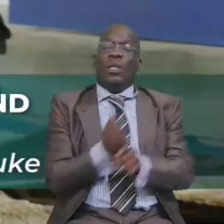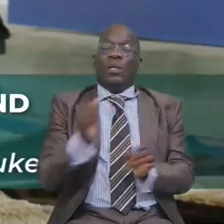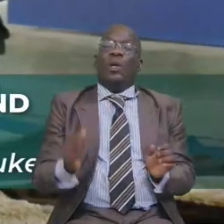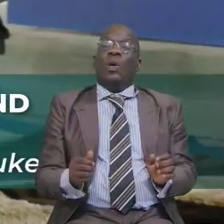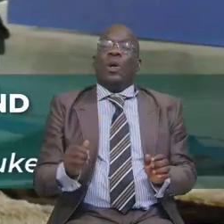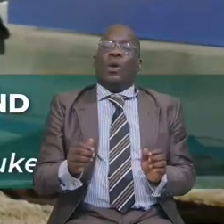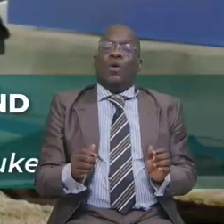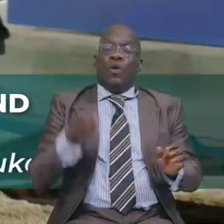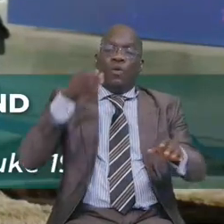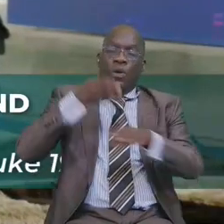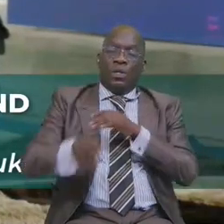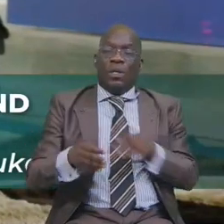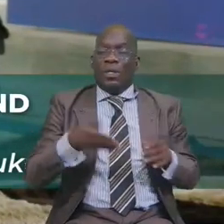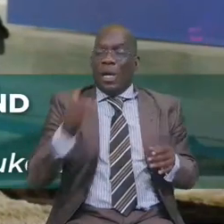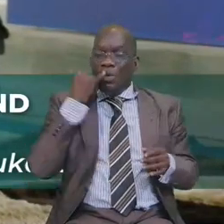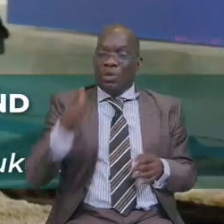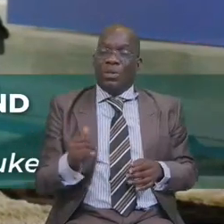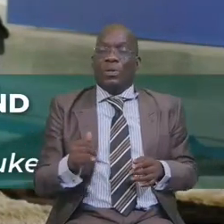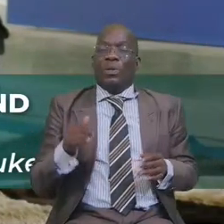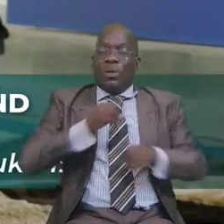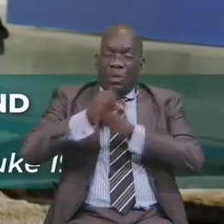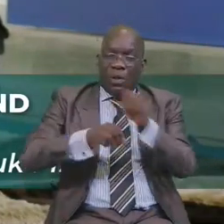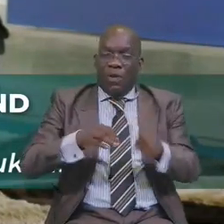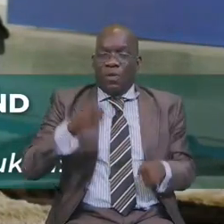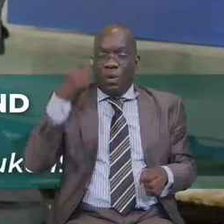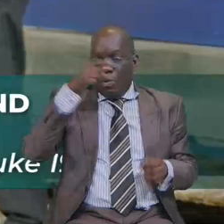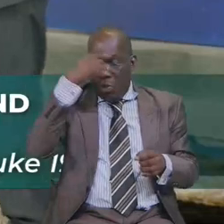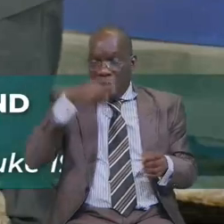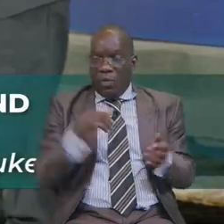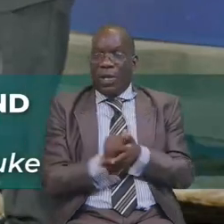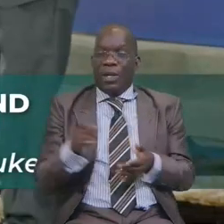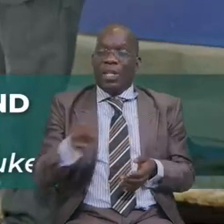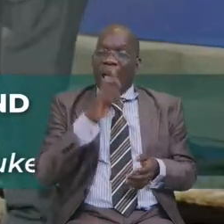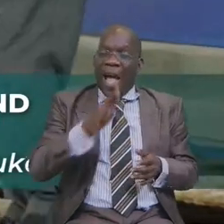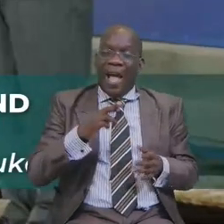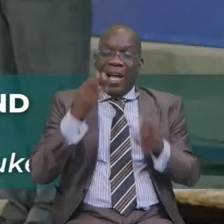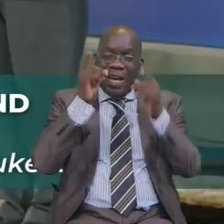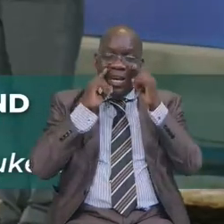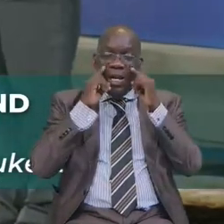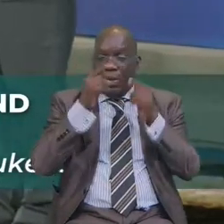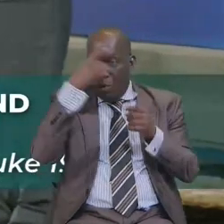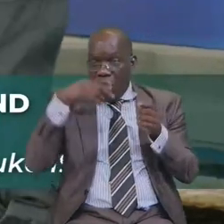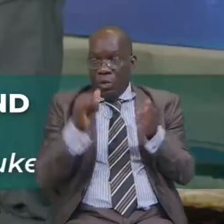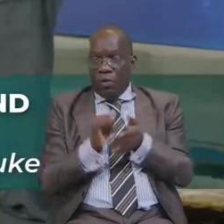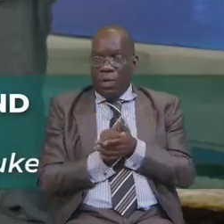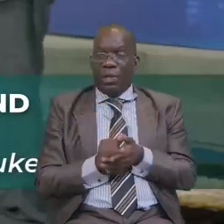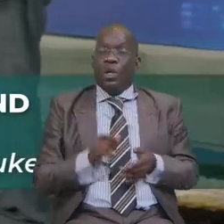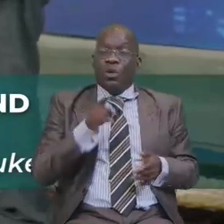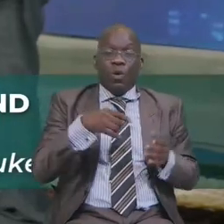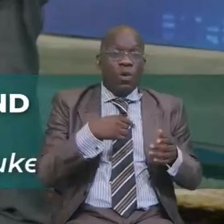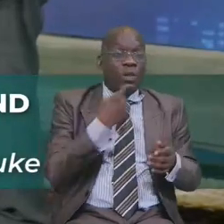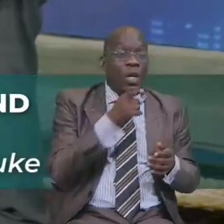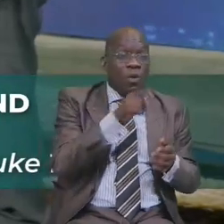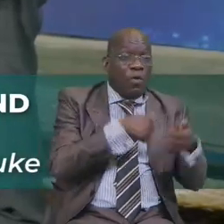La conscience lui a dit ce que tu as pris à tort, là, il souffre. Il crie à cause de ça. Tu dis que tu suis Christ. Tu ne